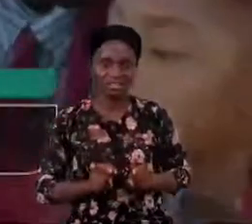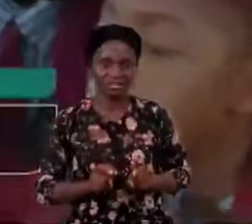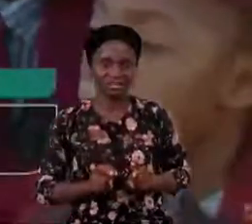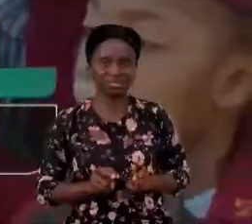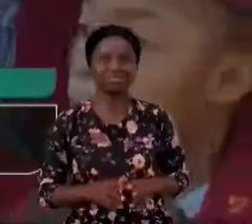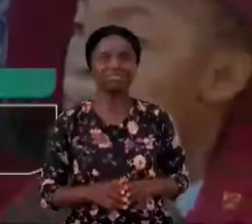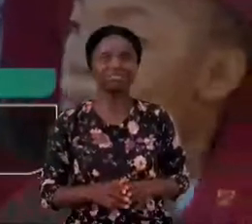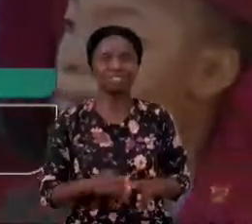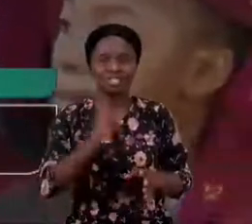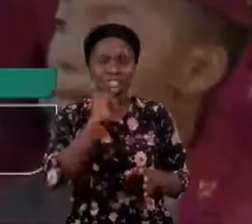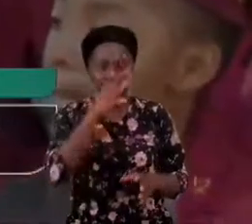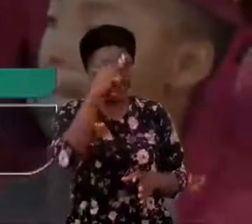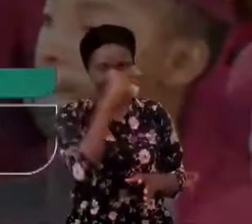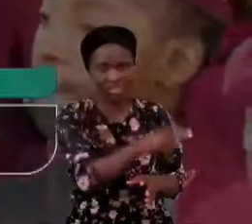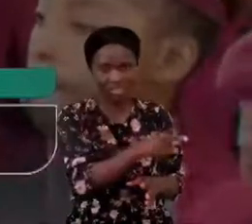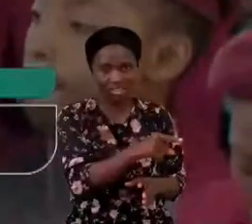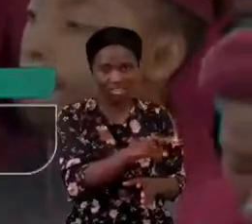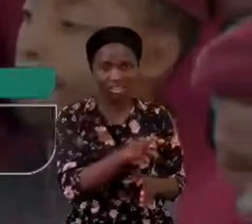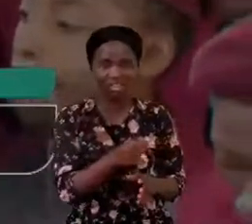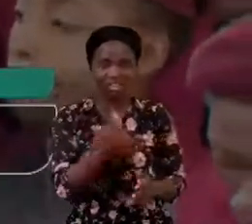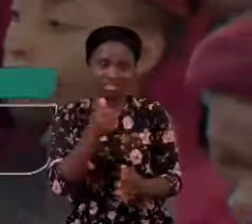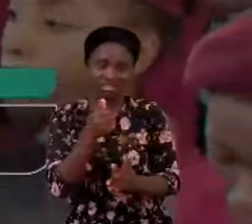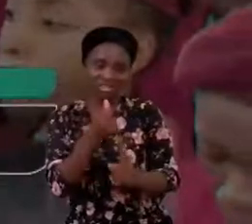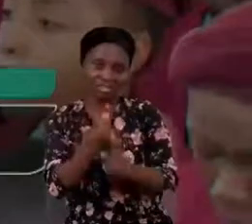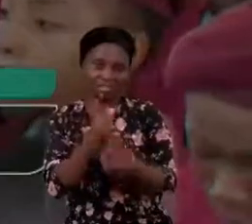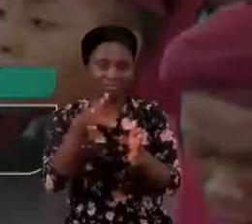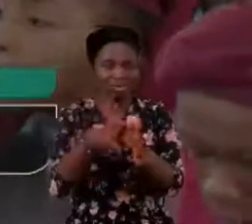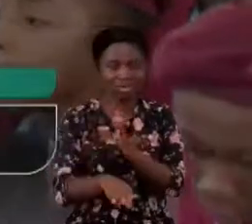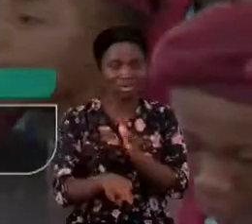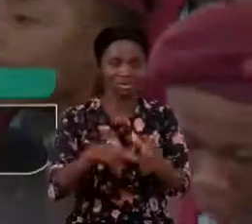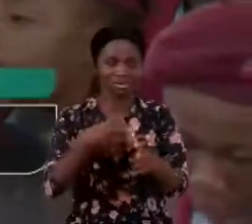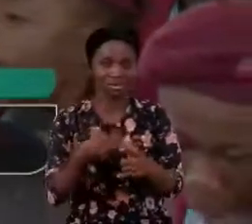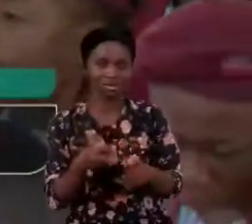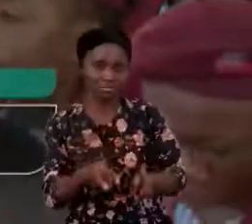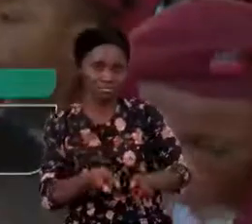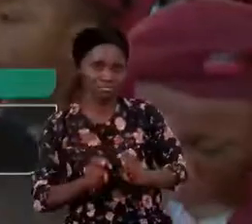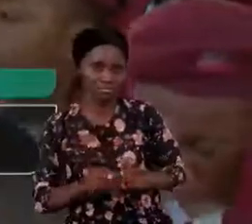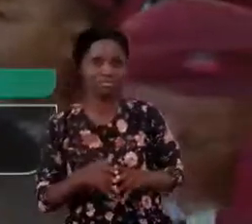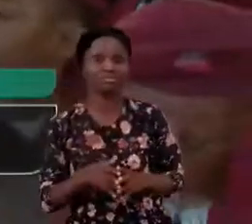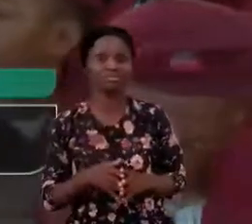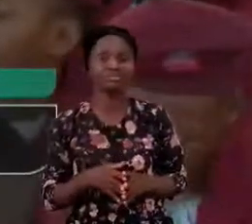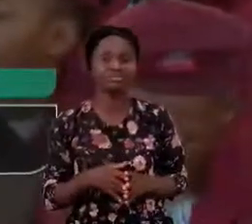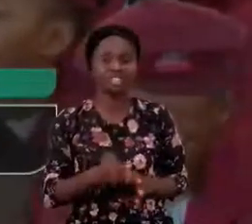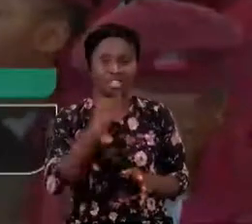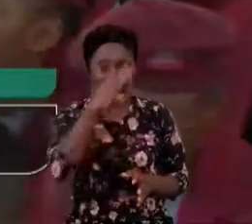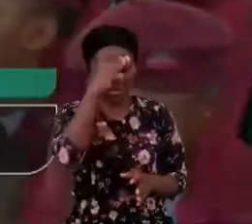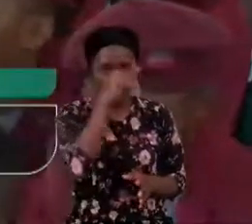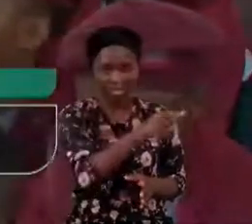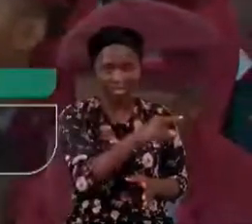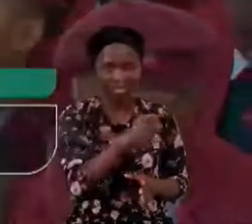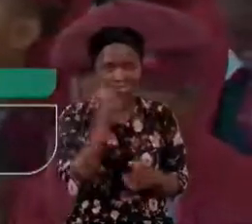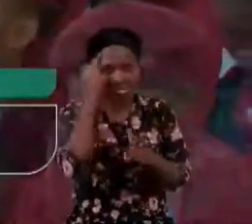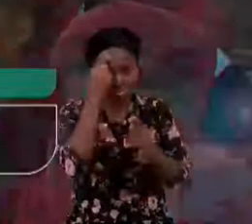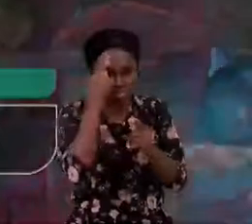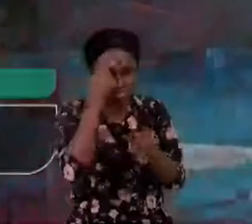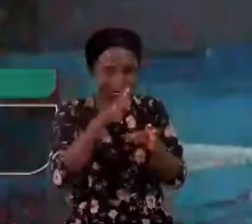toi? Est-ce qu'il est réfléchi ou irréfléchi? Pourquoi est-ce que tu me dis tout ça? Ça me décourage. Oh,